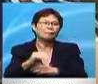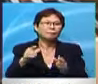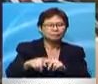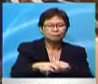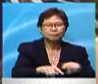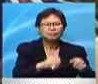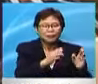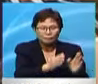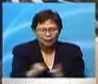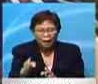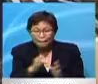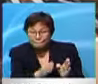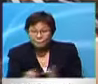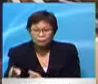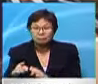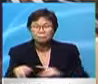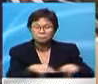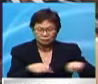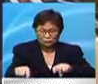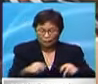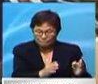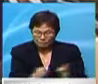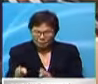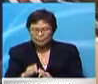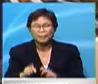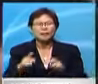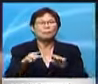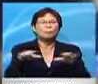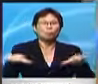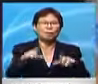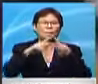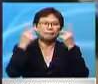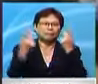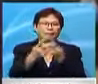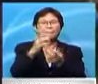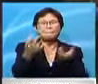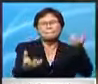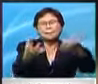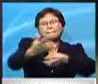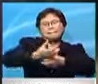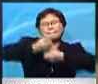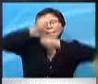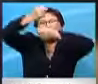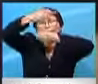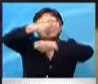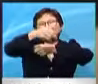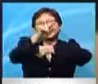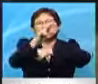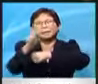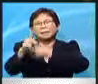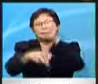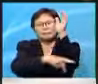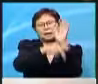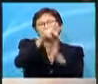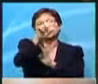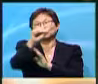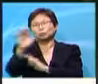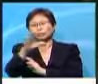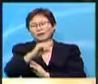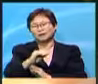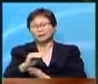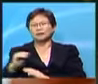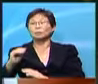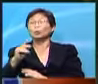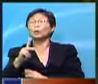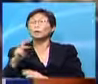tindakan yang akan dibuat oleh parti-parti BN menang besar pada prk parlimen sungai besar dan Kuala